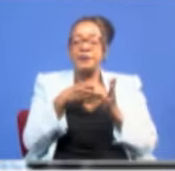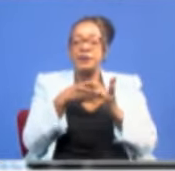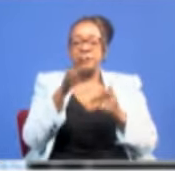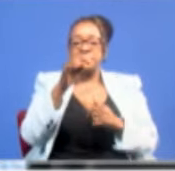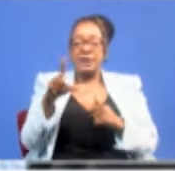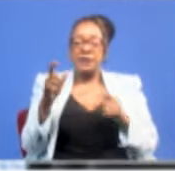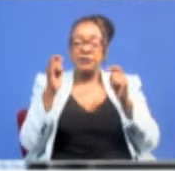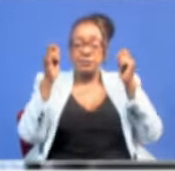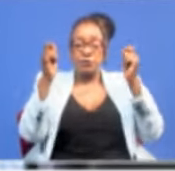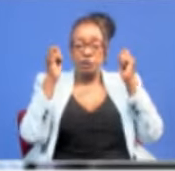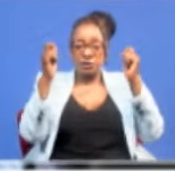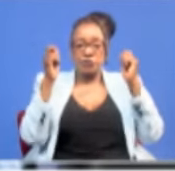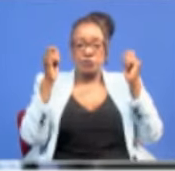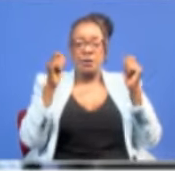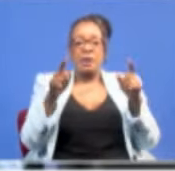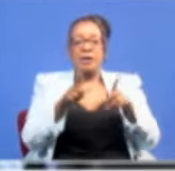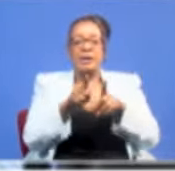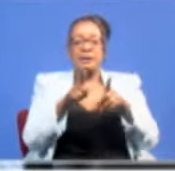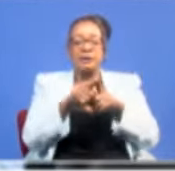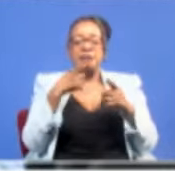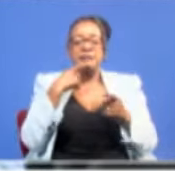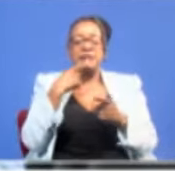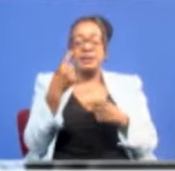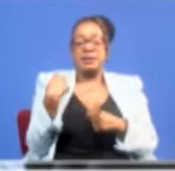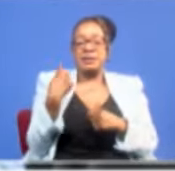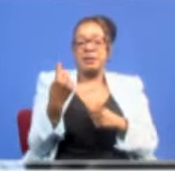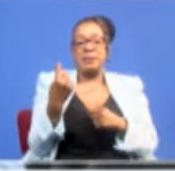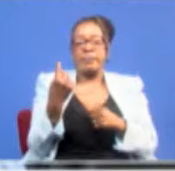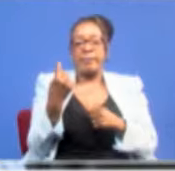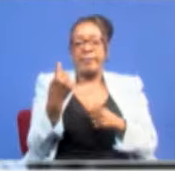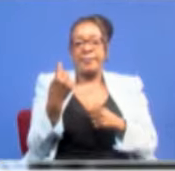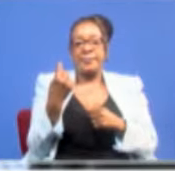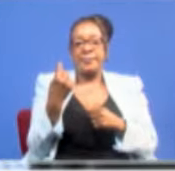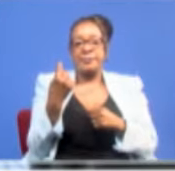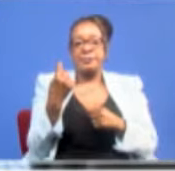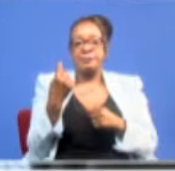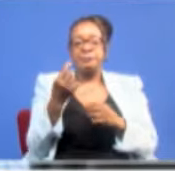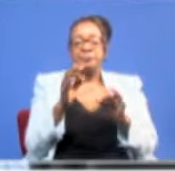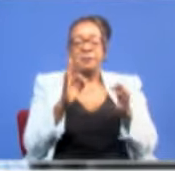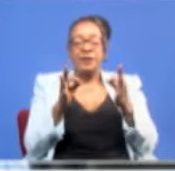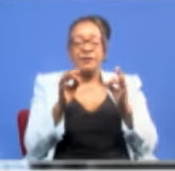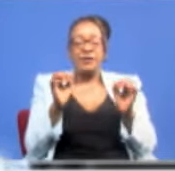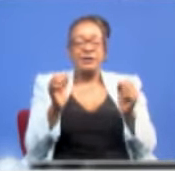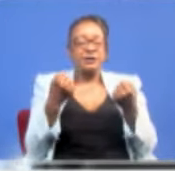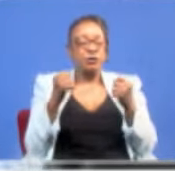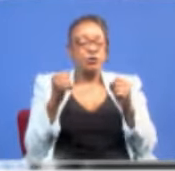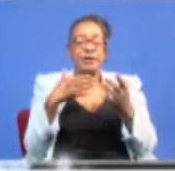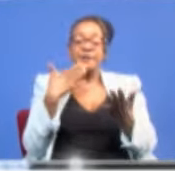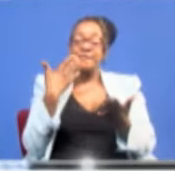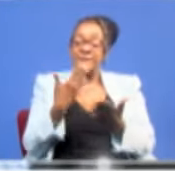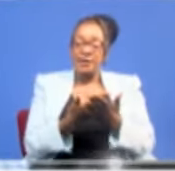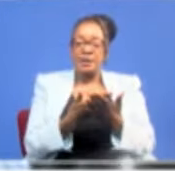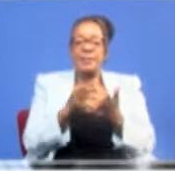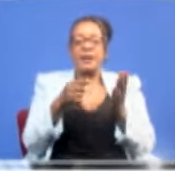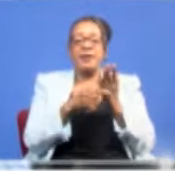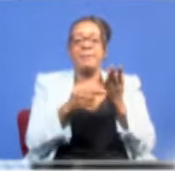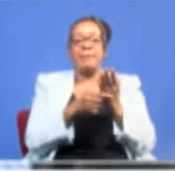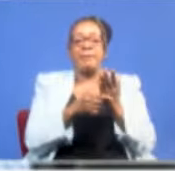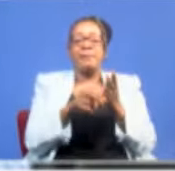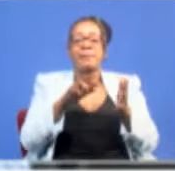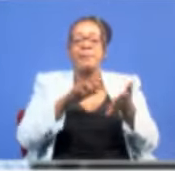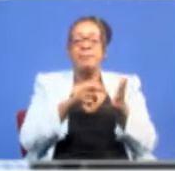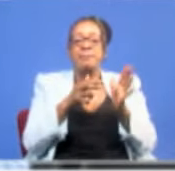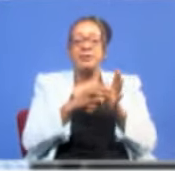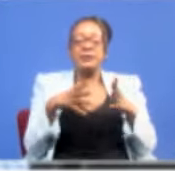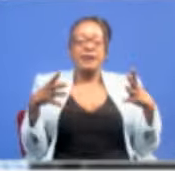demonstrations as he alleged last night are. If it does not reveal the names, it means that the